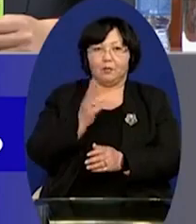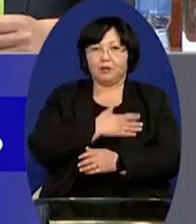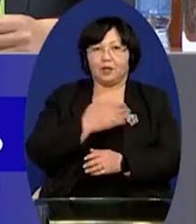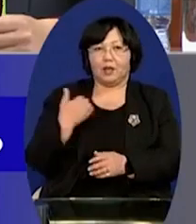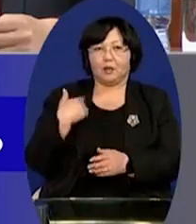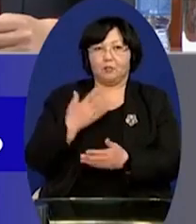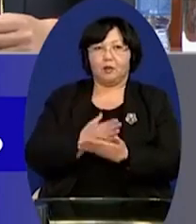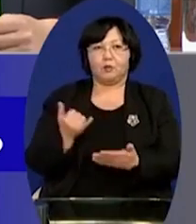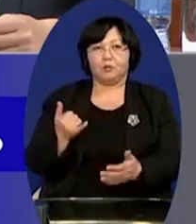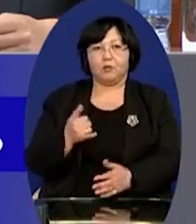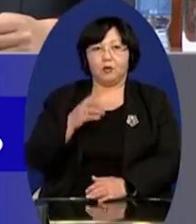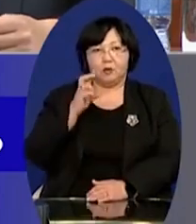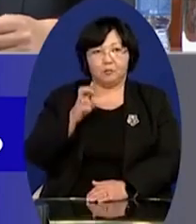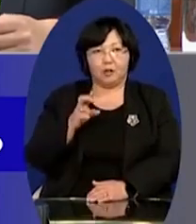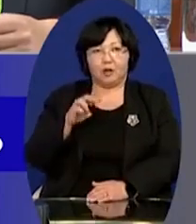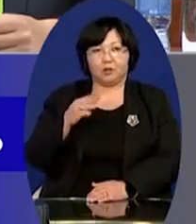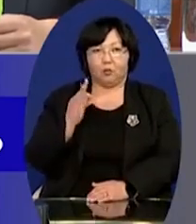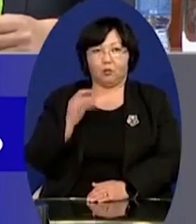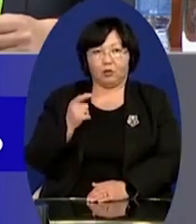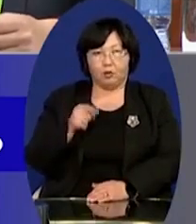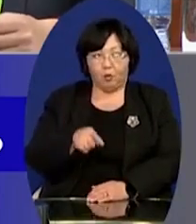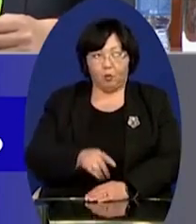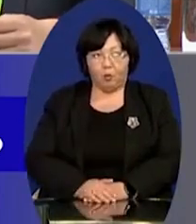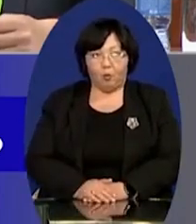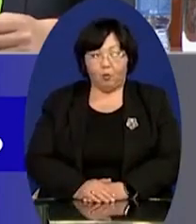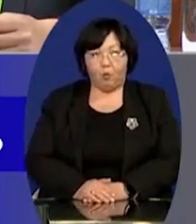Баяжин минь тунгалаг уу? Өгөн.